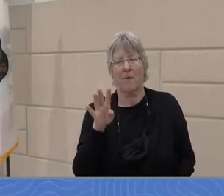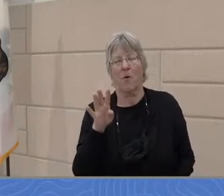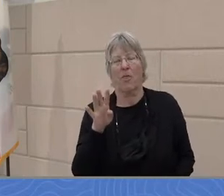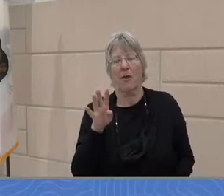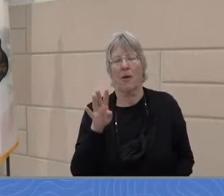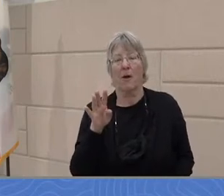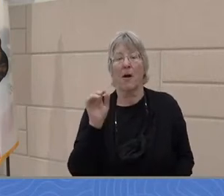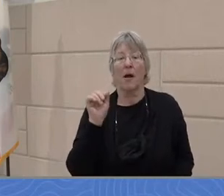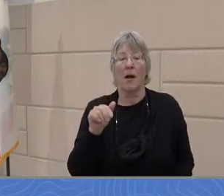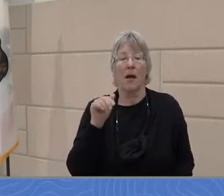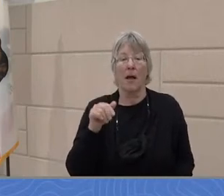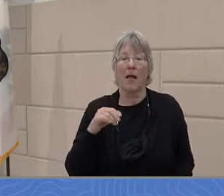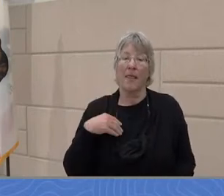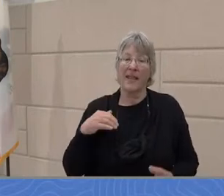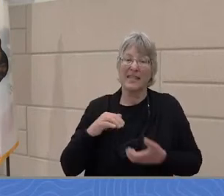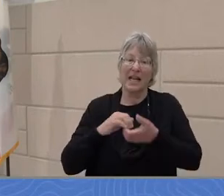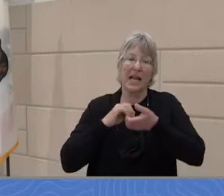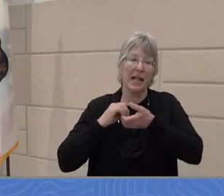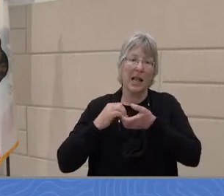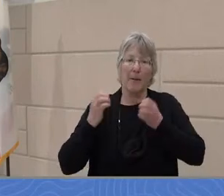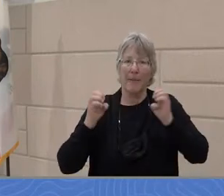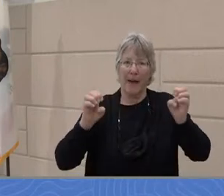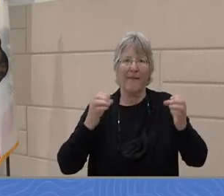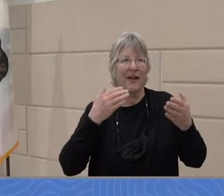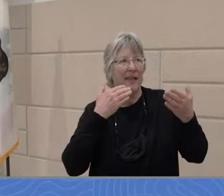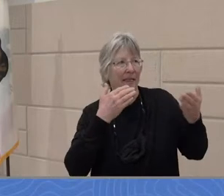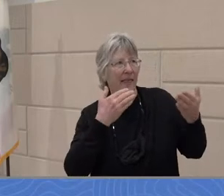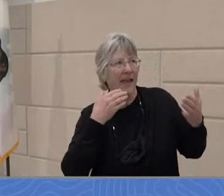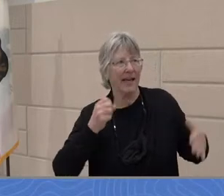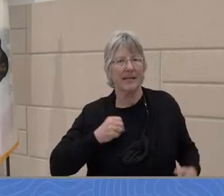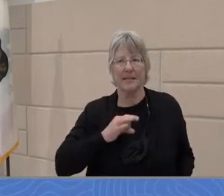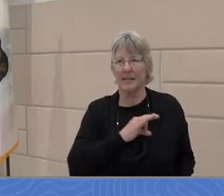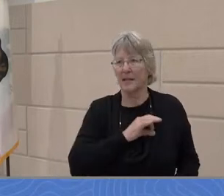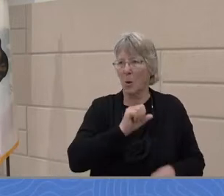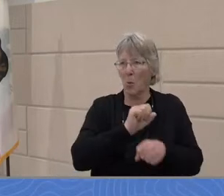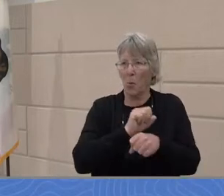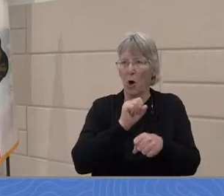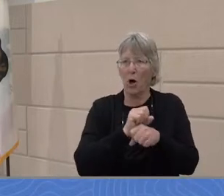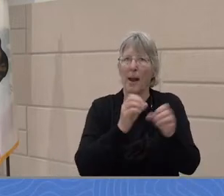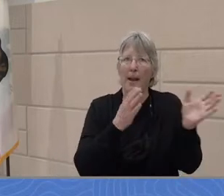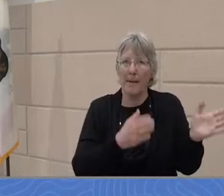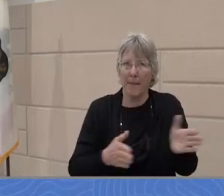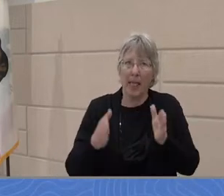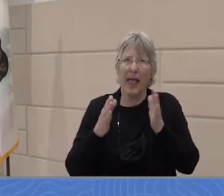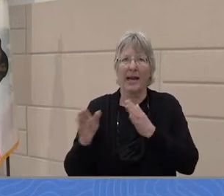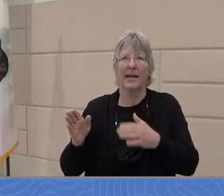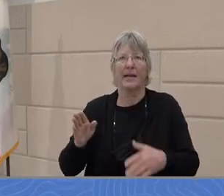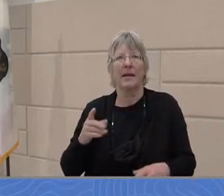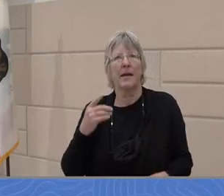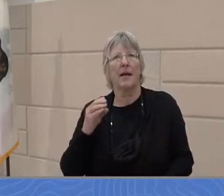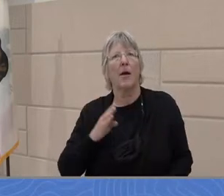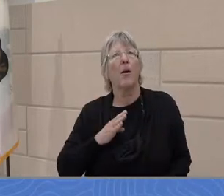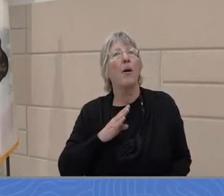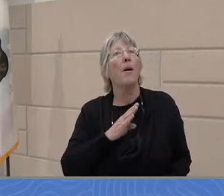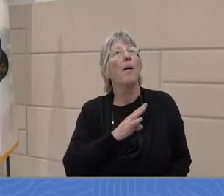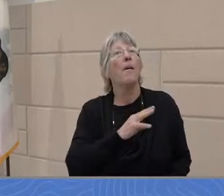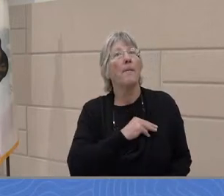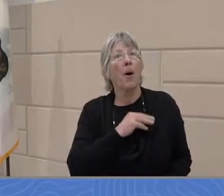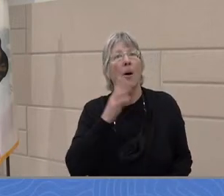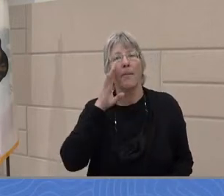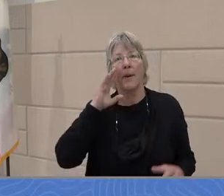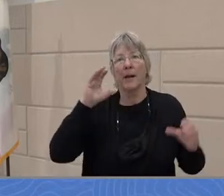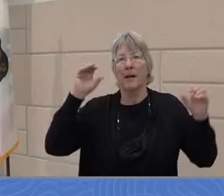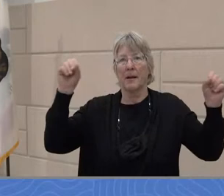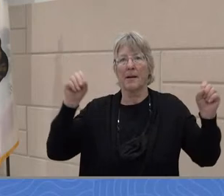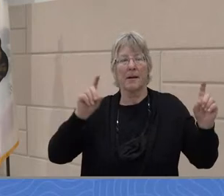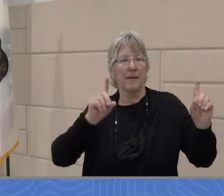ายบุญงานที่มาภัยบุญช่างปีปันภัยมวยวิกิจิคุ้มส้มทลายมานอกุลตะเลกาขัดความนังเพื่อจีกบ